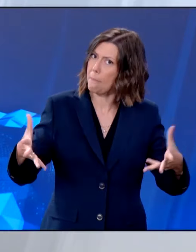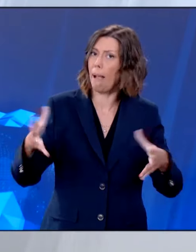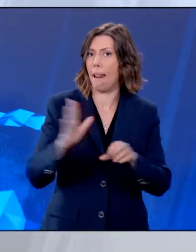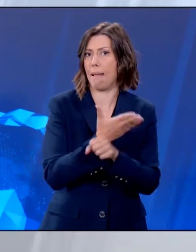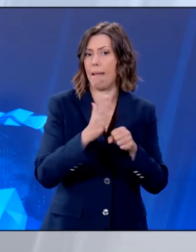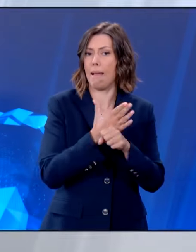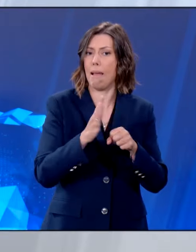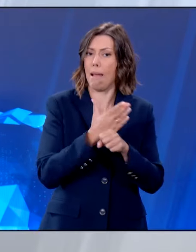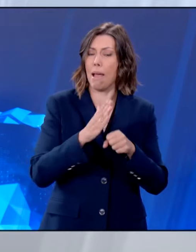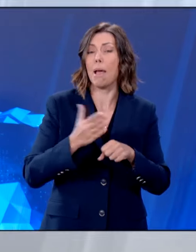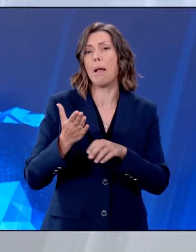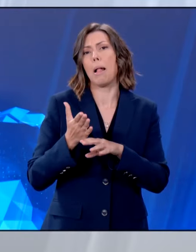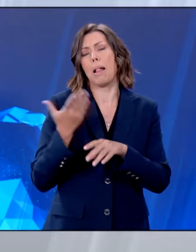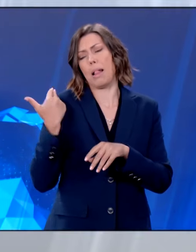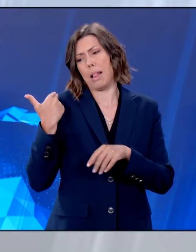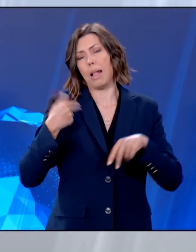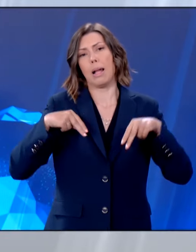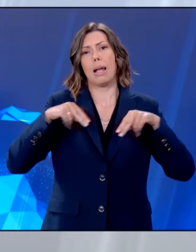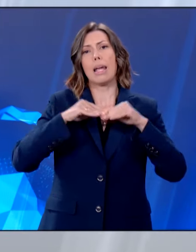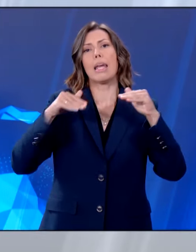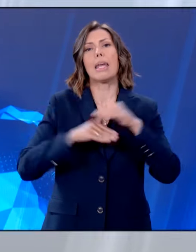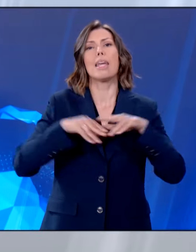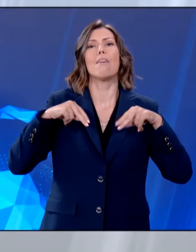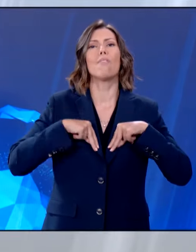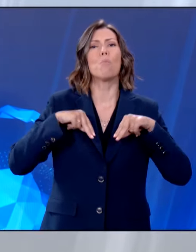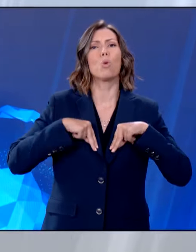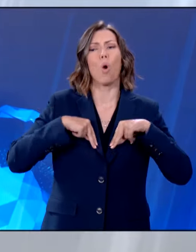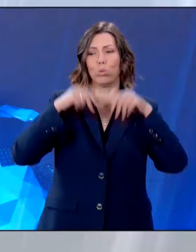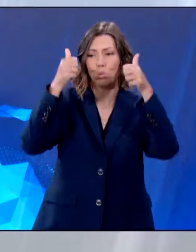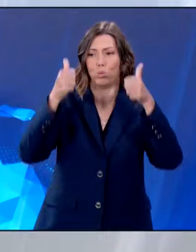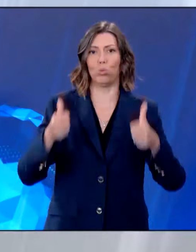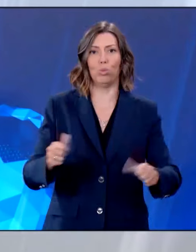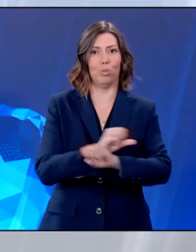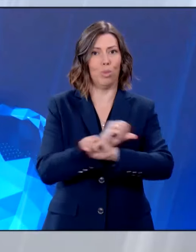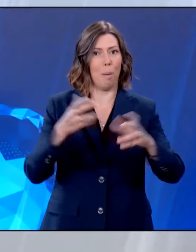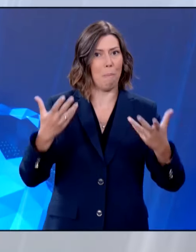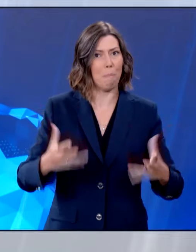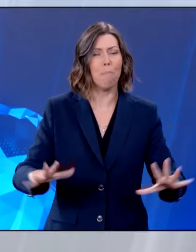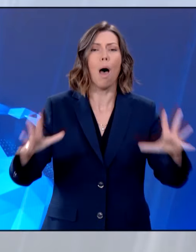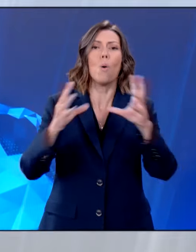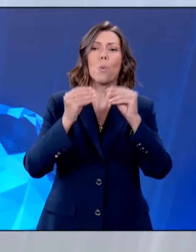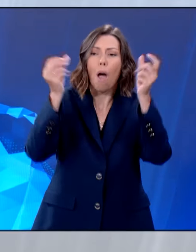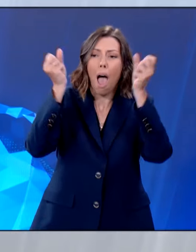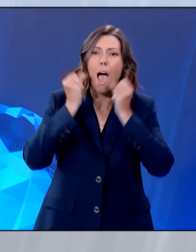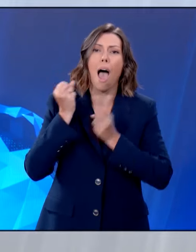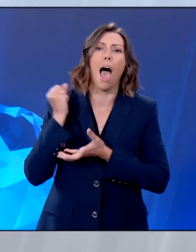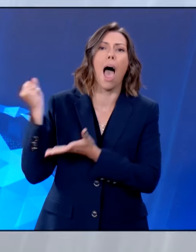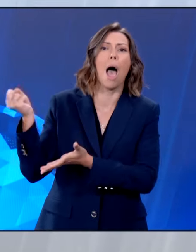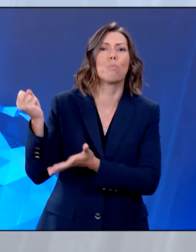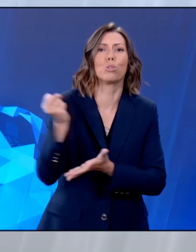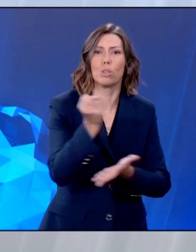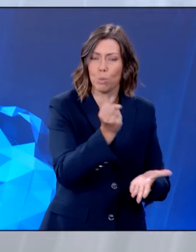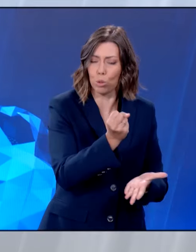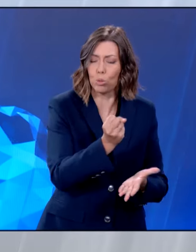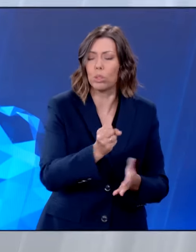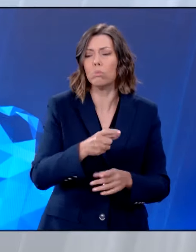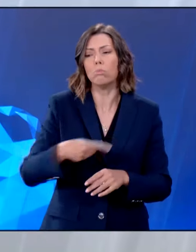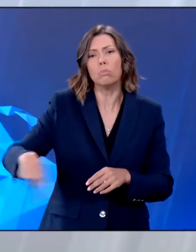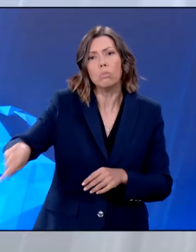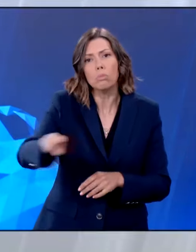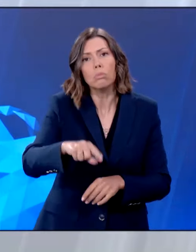μια ανακοίνωση στο Υπουργείο μας για του Υφυπουργού του κ. Τριαντόπουλου για τις αποζημιώσεις, που θα είναι καθολικές σε ό,τι